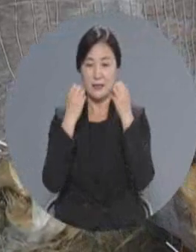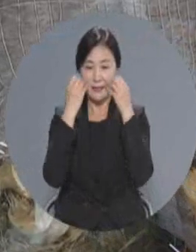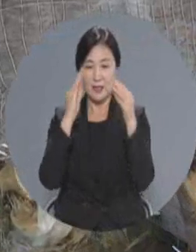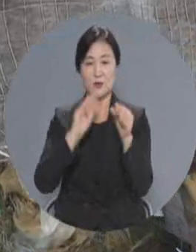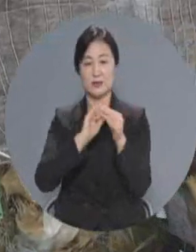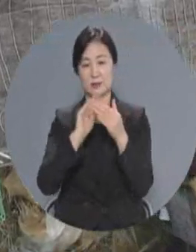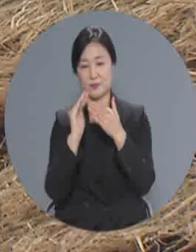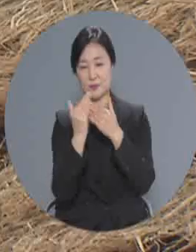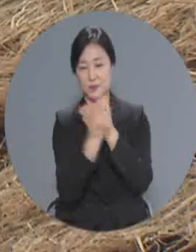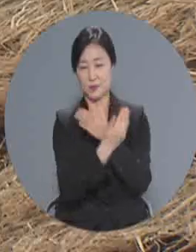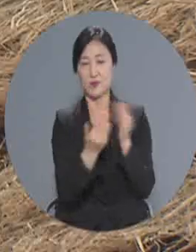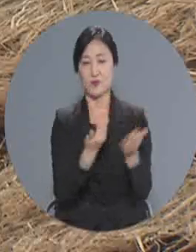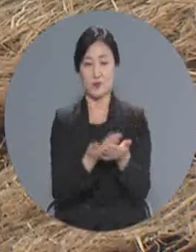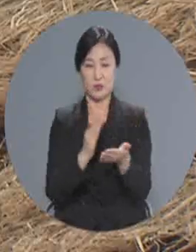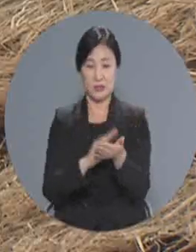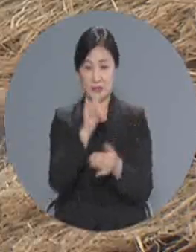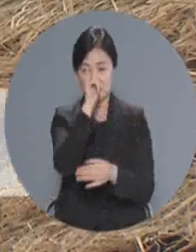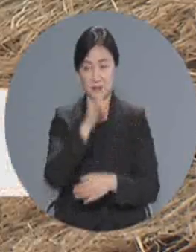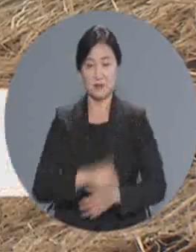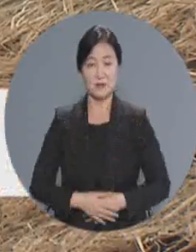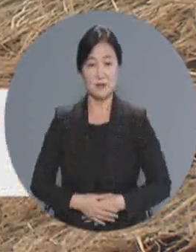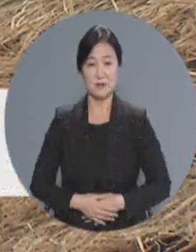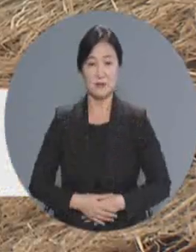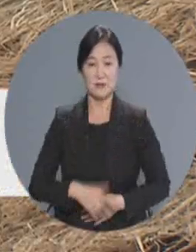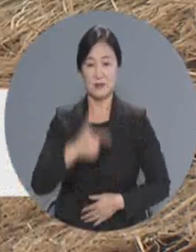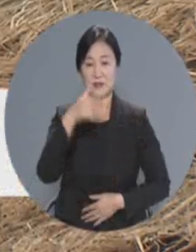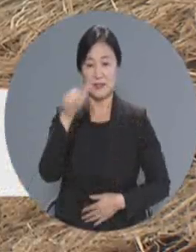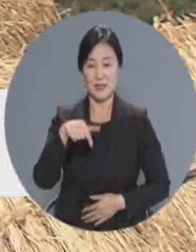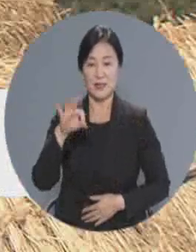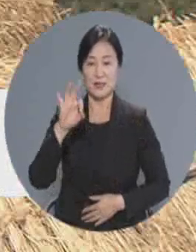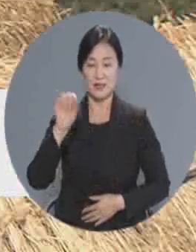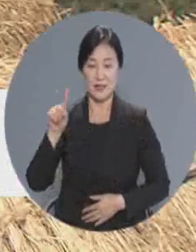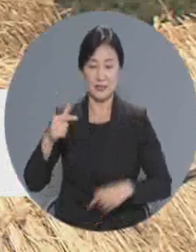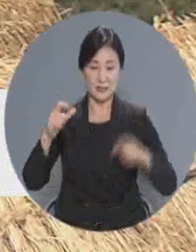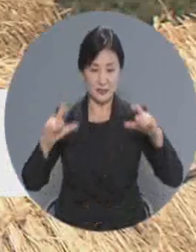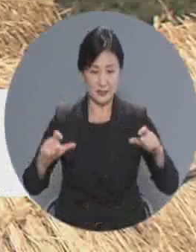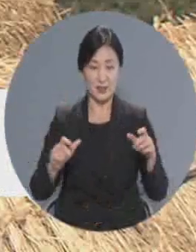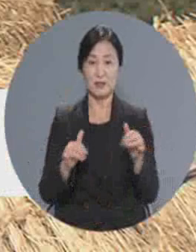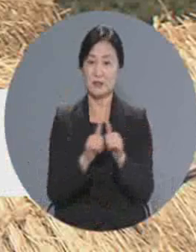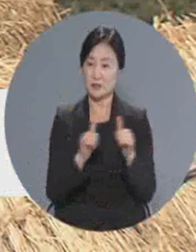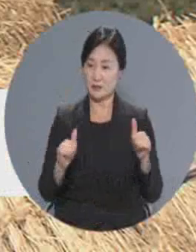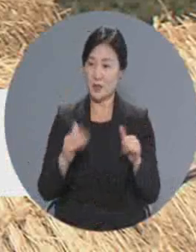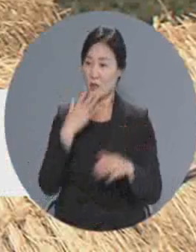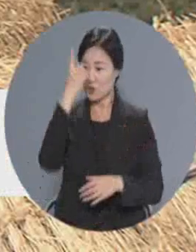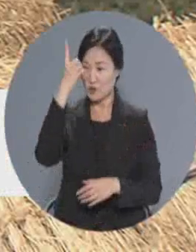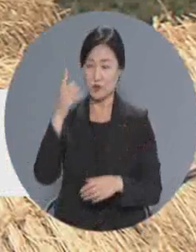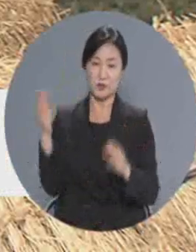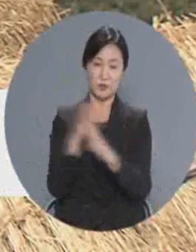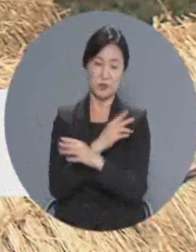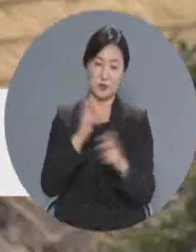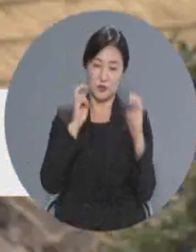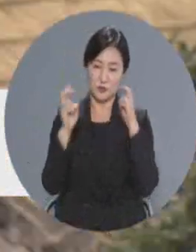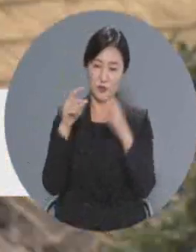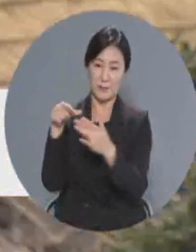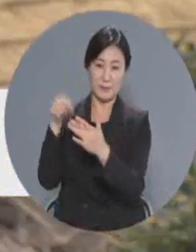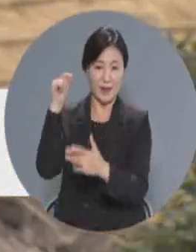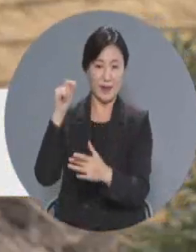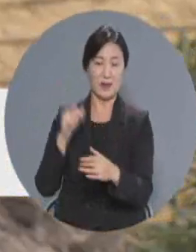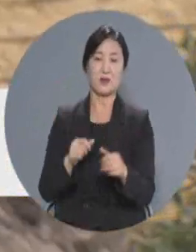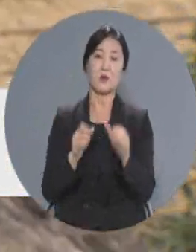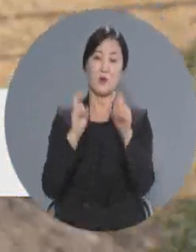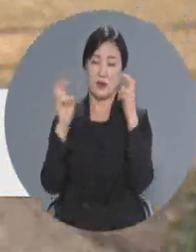지붕을 수리합니다. 이런 가운데 나간읍성 주민들은 순천시로부터 지붕 수리 업체로 선정된 A